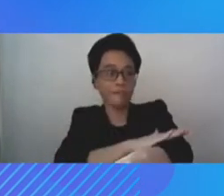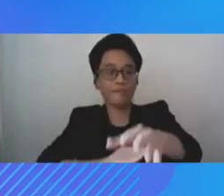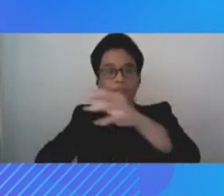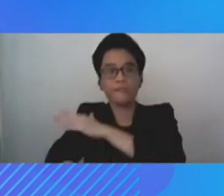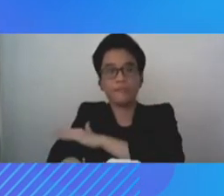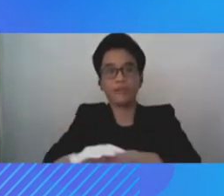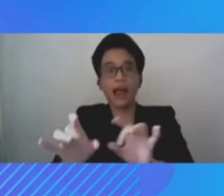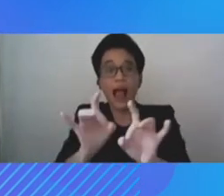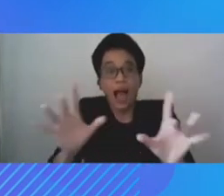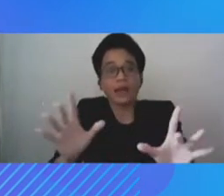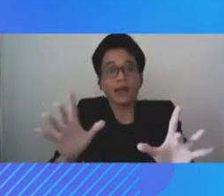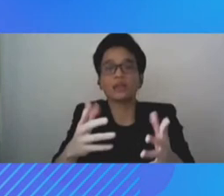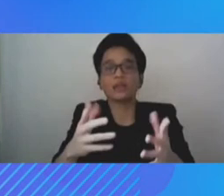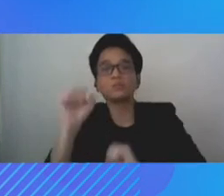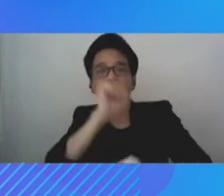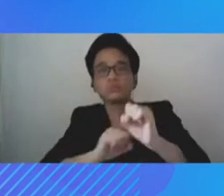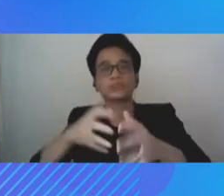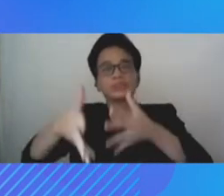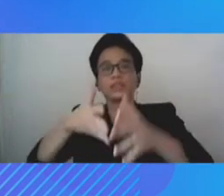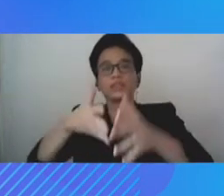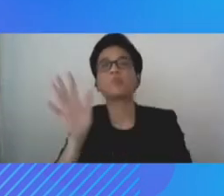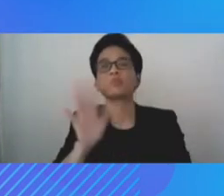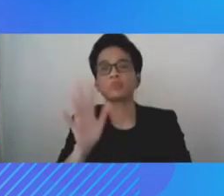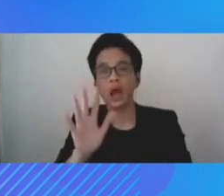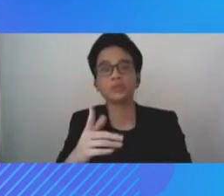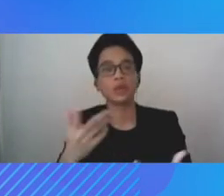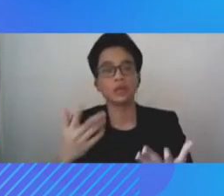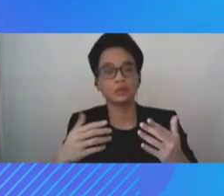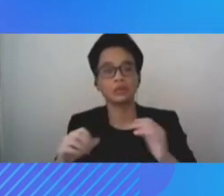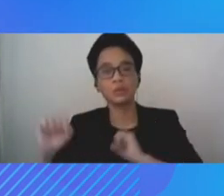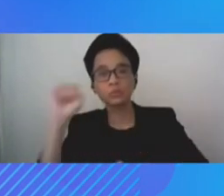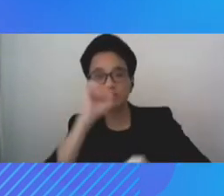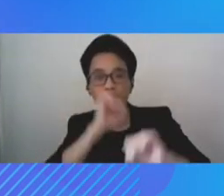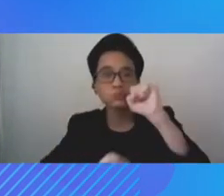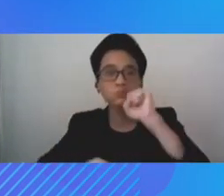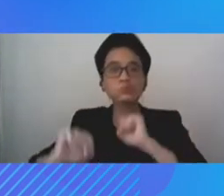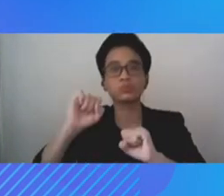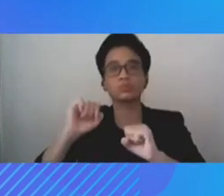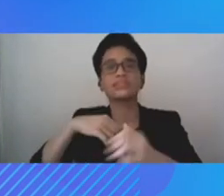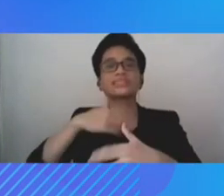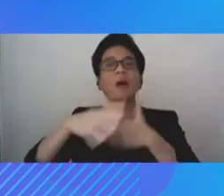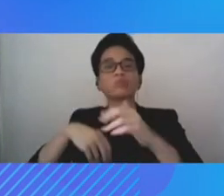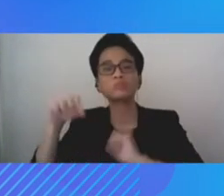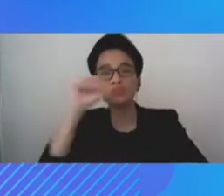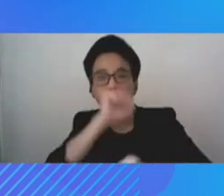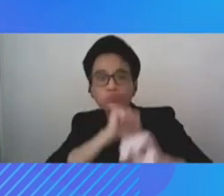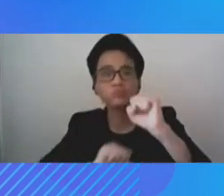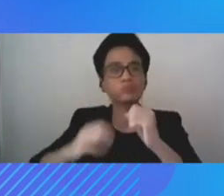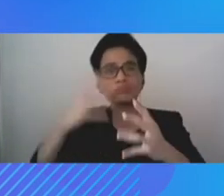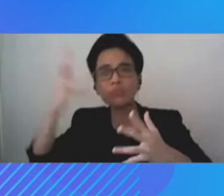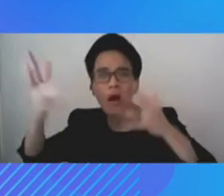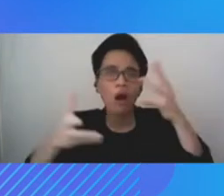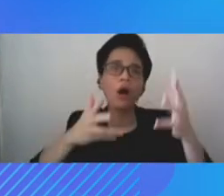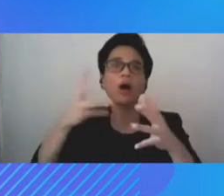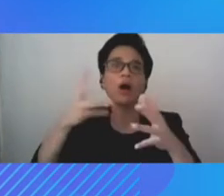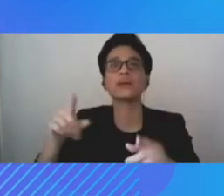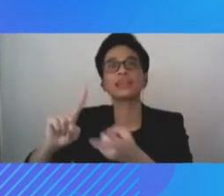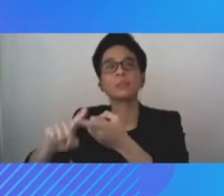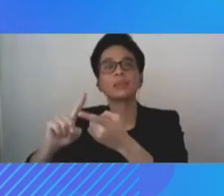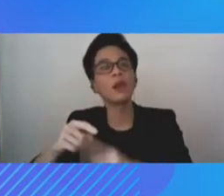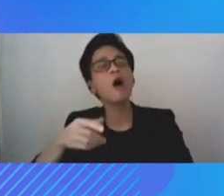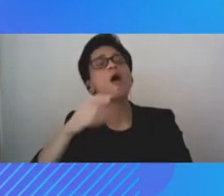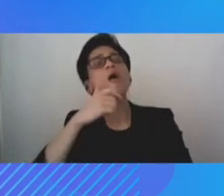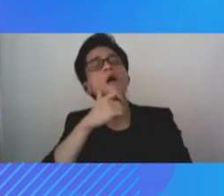itu campur semua kayak gitu kan, jadi bahasa tubuh lah kayak gitu. Nah akhirnya teman-temannya kan menjadi paham. Kemudian saya juga mengajarkan